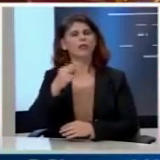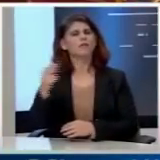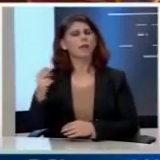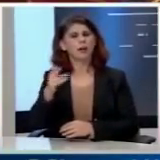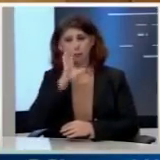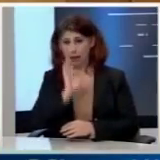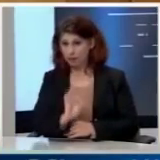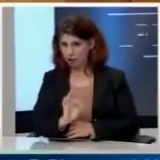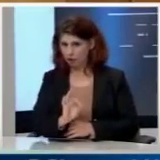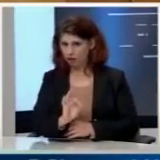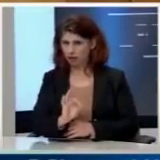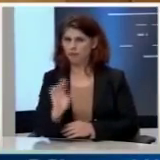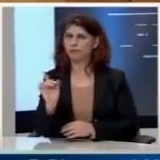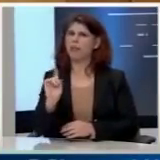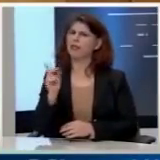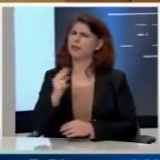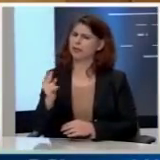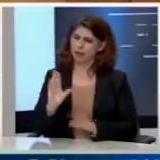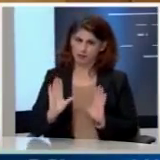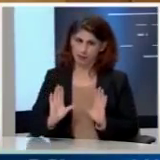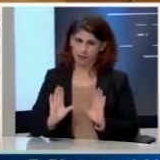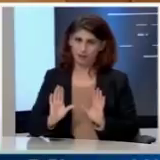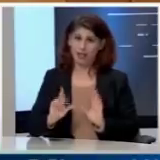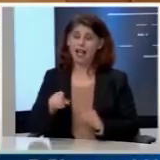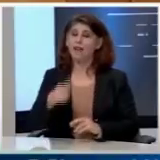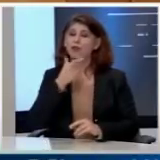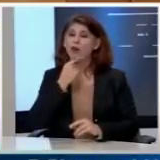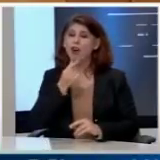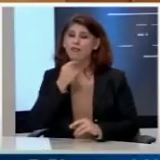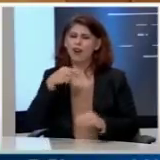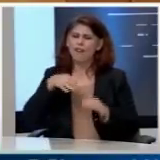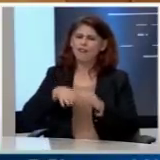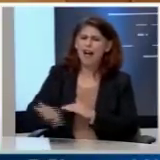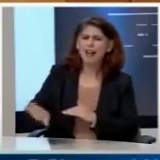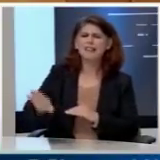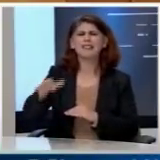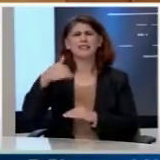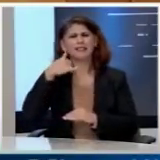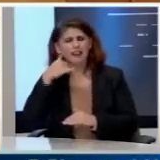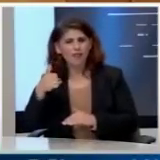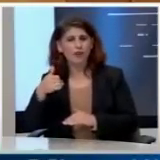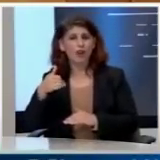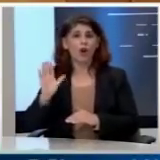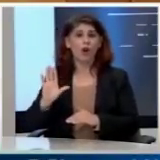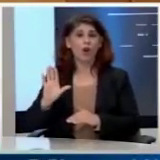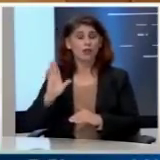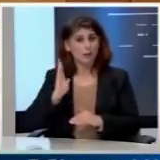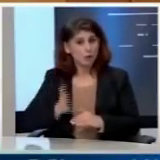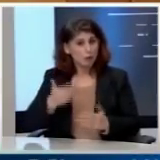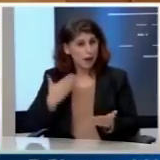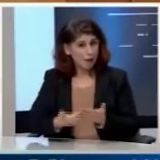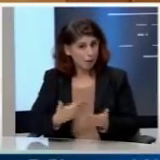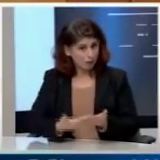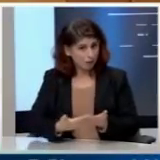και πραγματικότητα. Και το να πετάμε έτσι εύκολα φάξ και τηλέφωνα χωρίς να μπορούμε να το